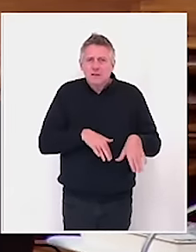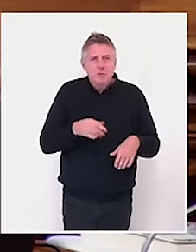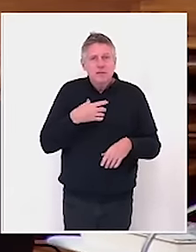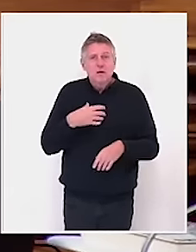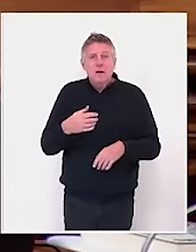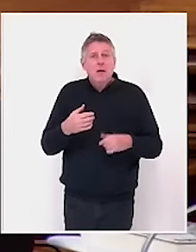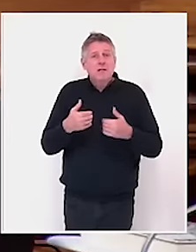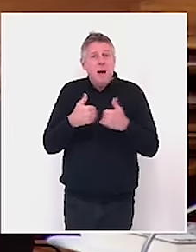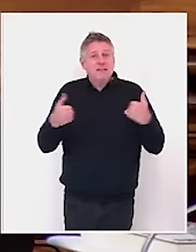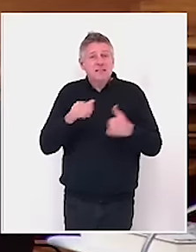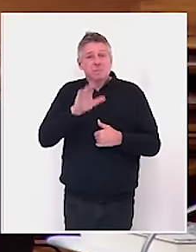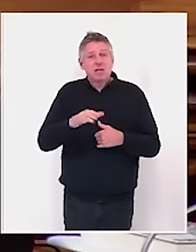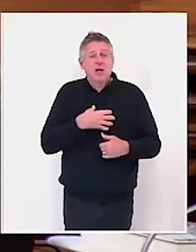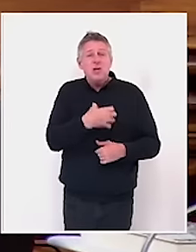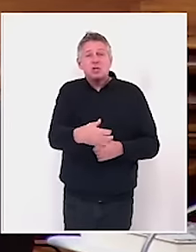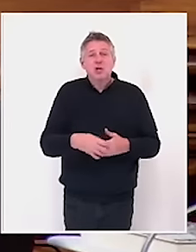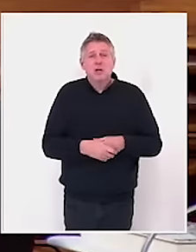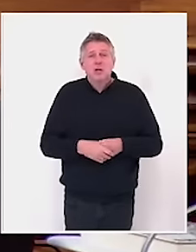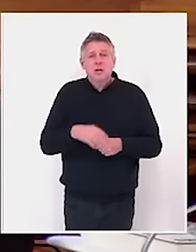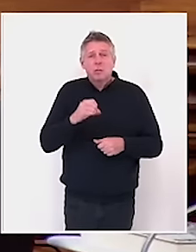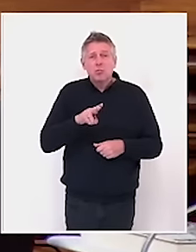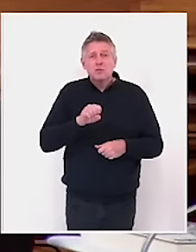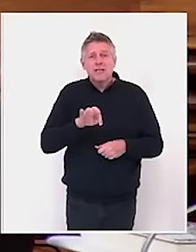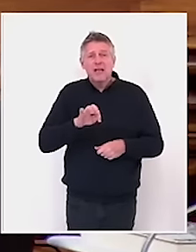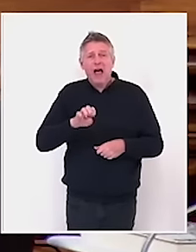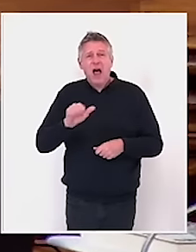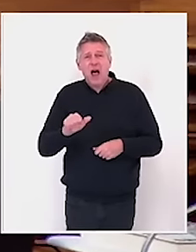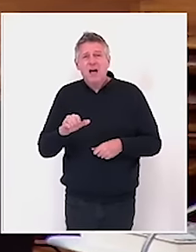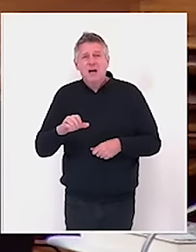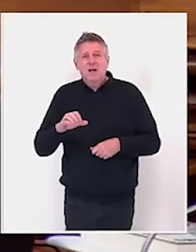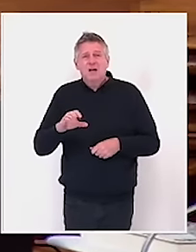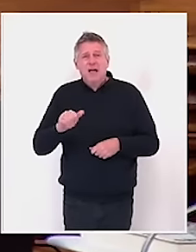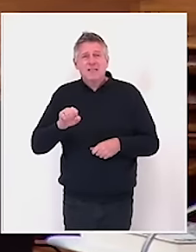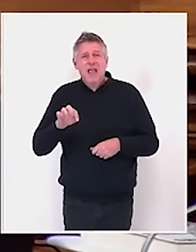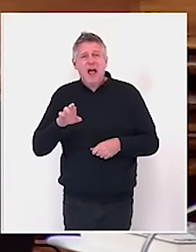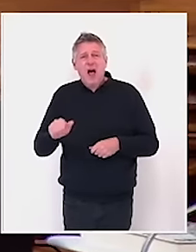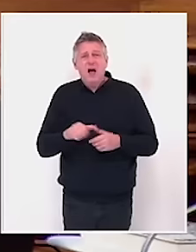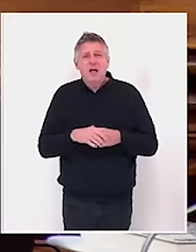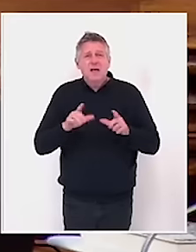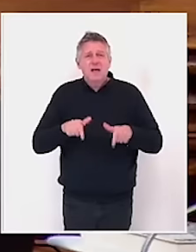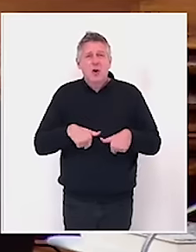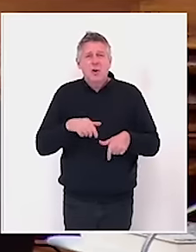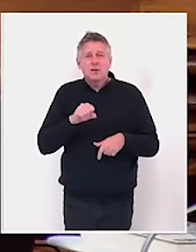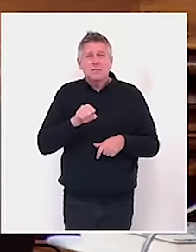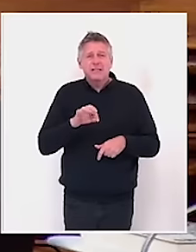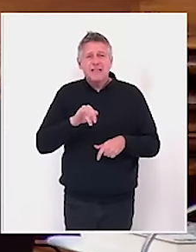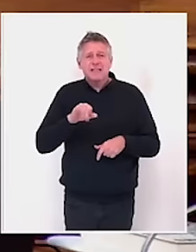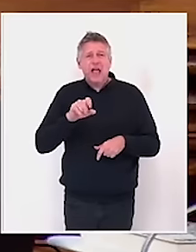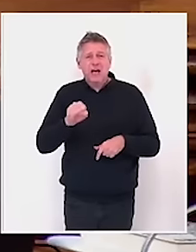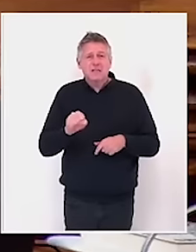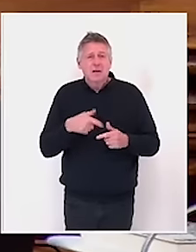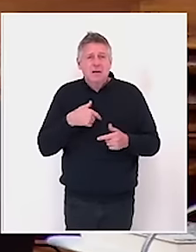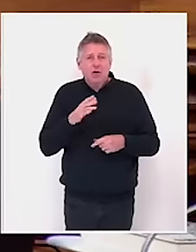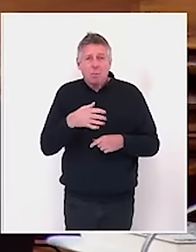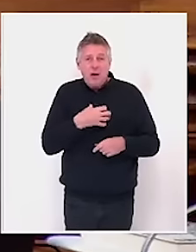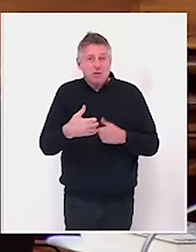riches, notamment la ministre Ouvéa Castéra avec l'école Stanislas. On a bien vu que les catholiques, ils étaient capables d'être séparatistes. Donc en fait, c'est là